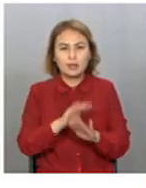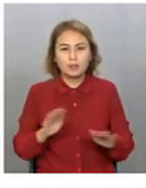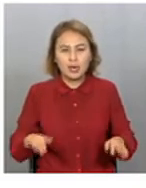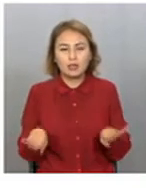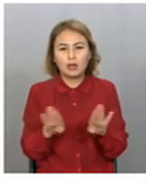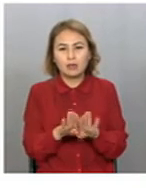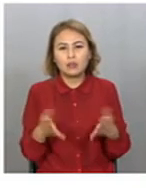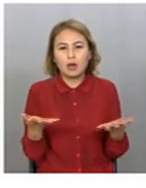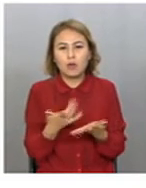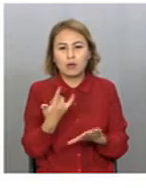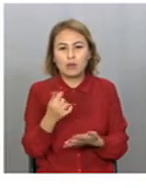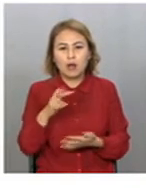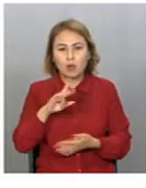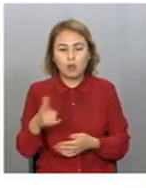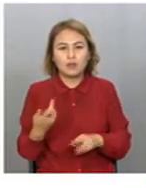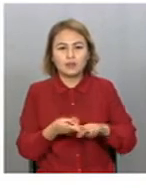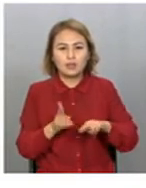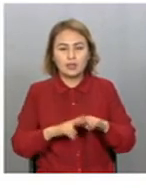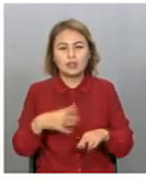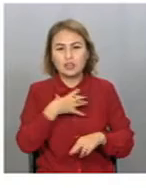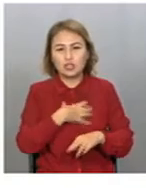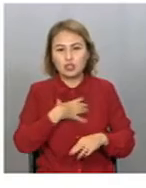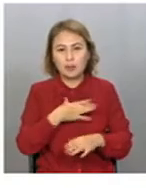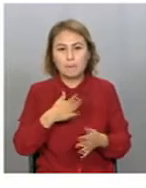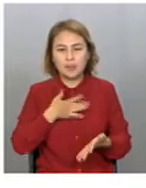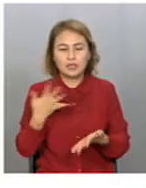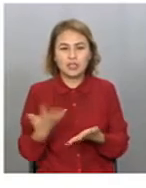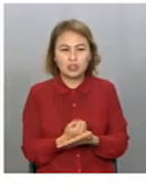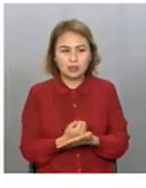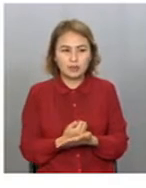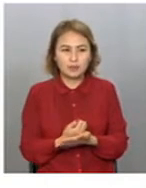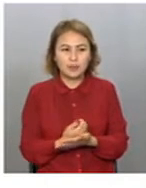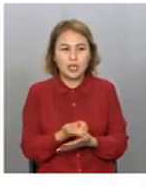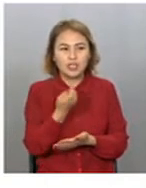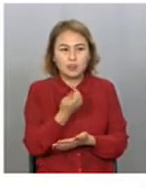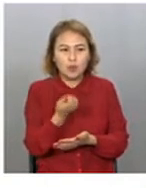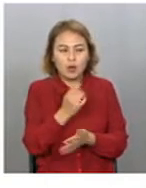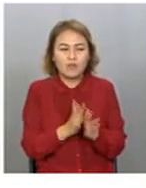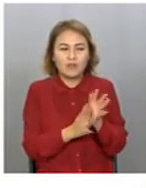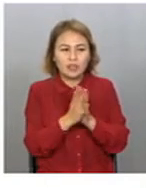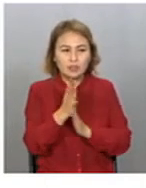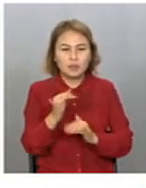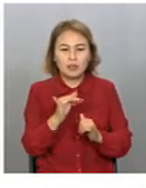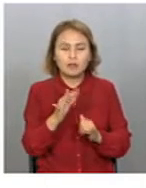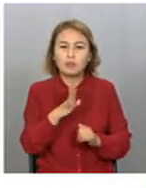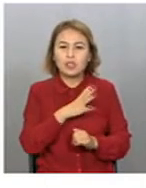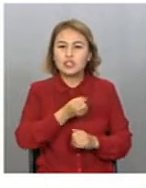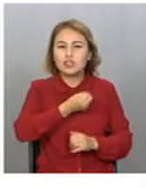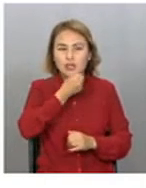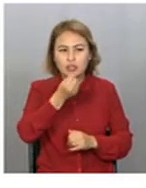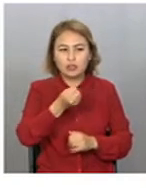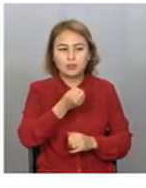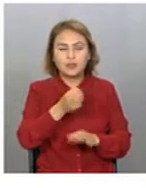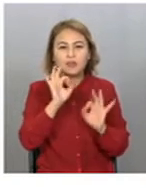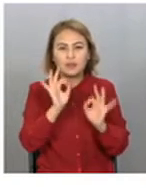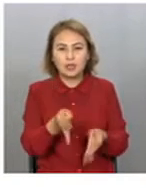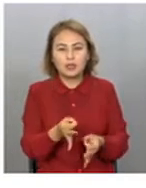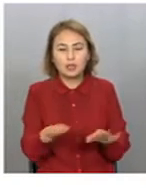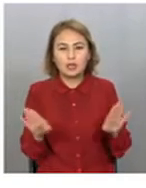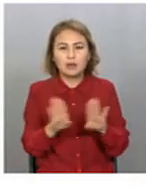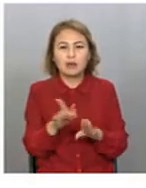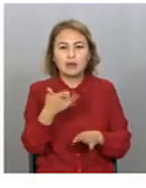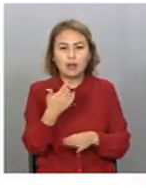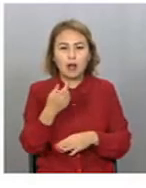а какой глагол с лексическим значением мы нашли? «Немного вырасти и стать постарше». Верно, это